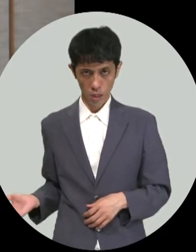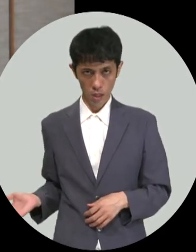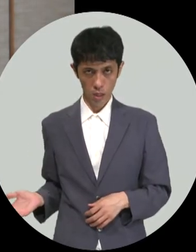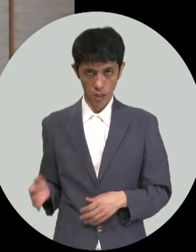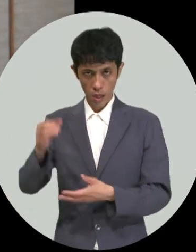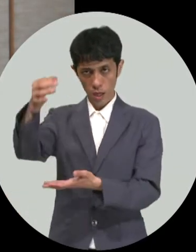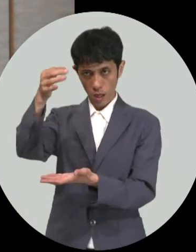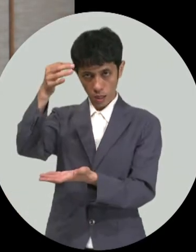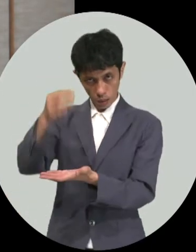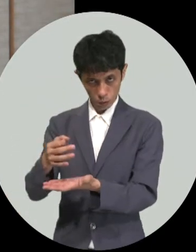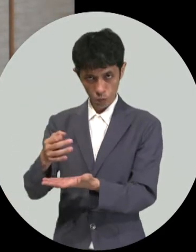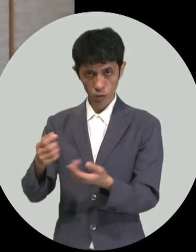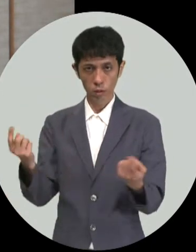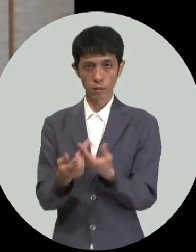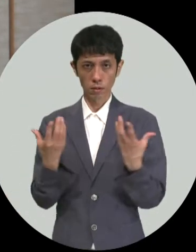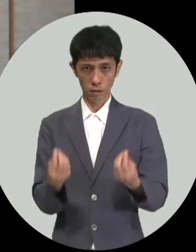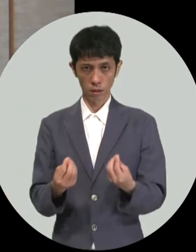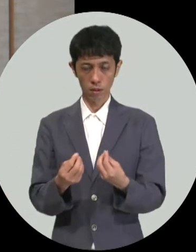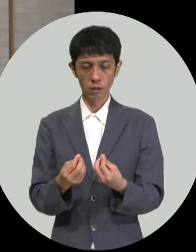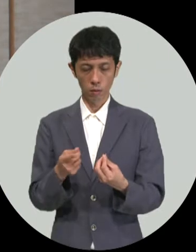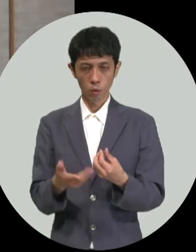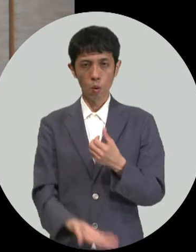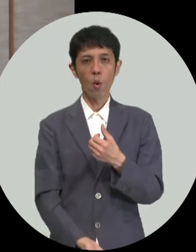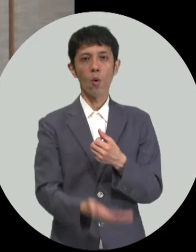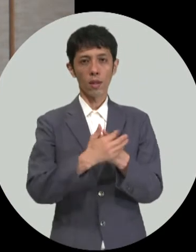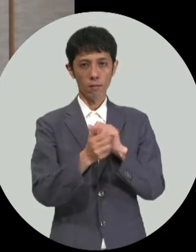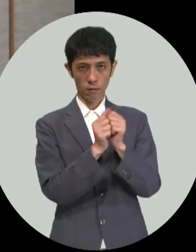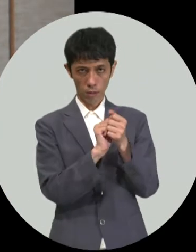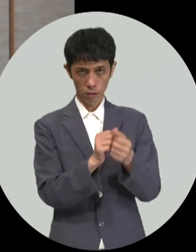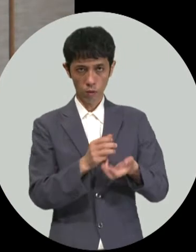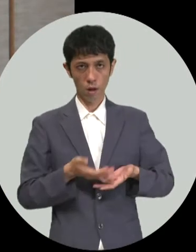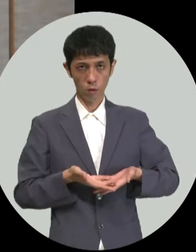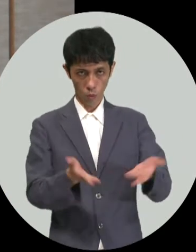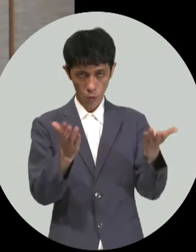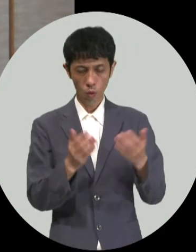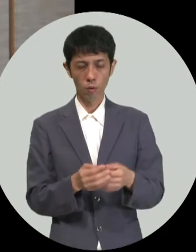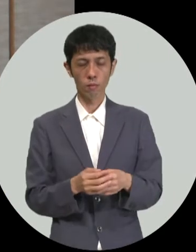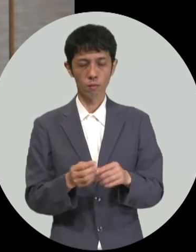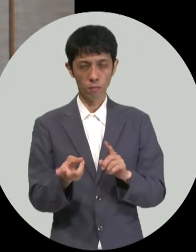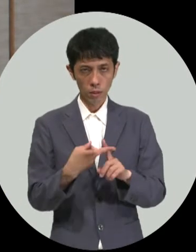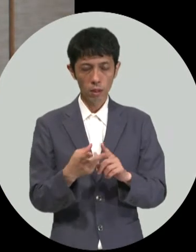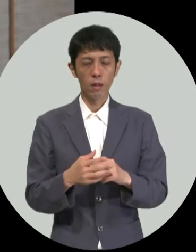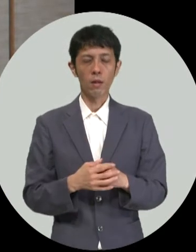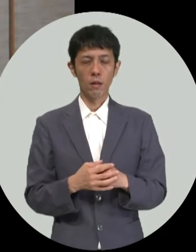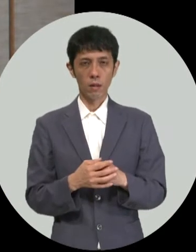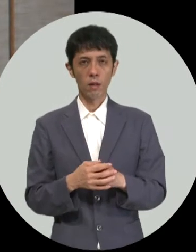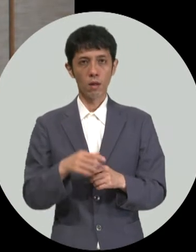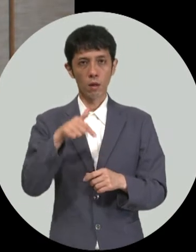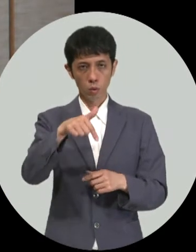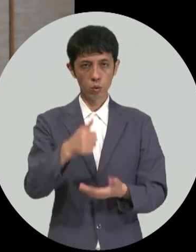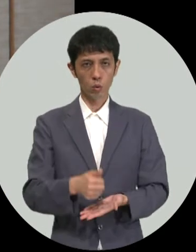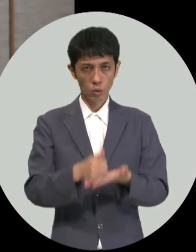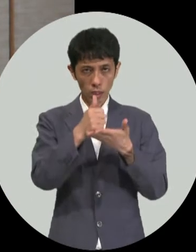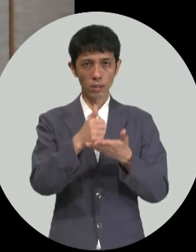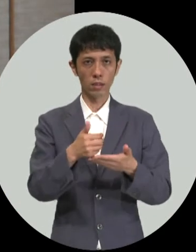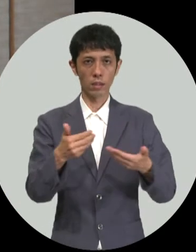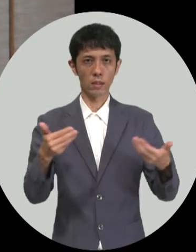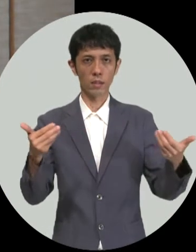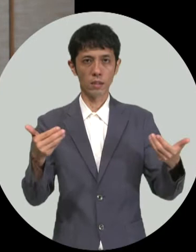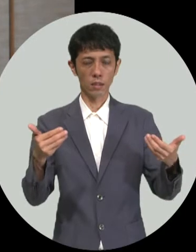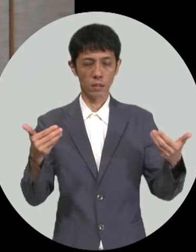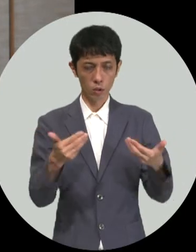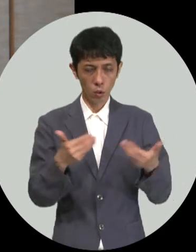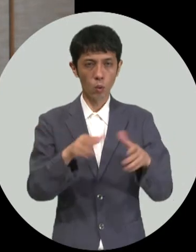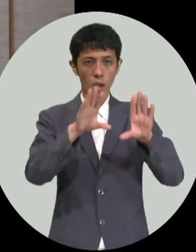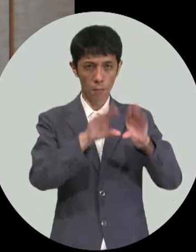減収となりましたが、減収補填債の発行やコロナ禍を踏まえた府主催事業等の事業休